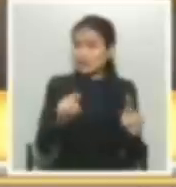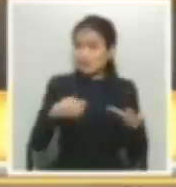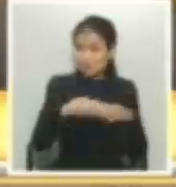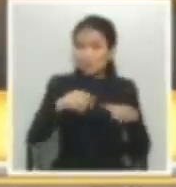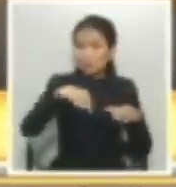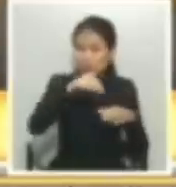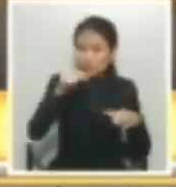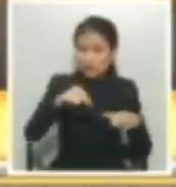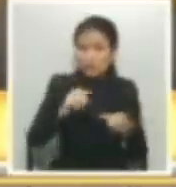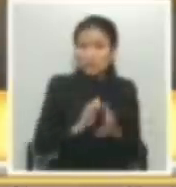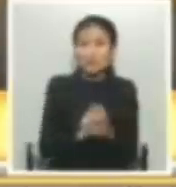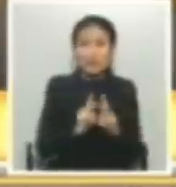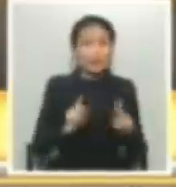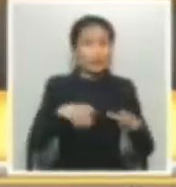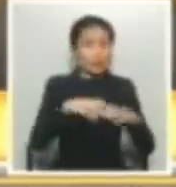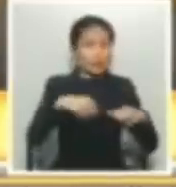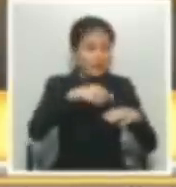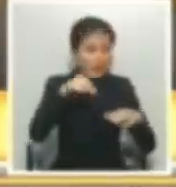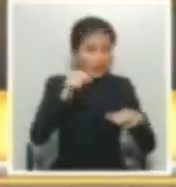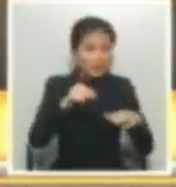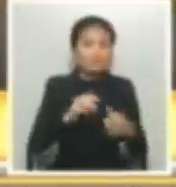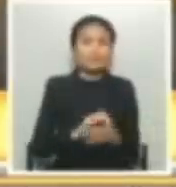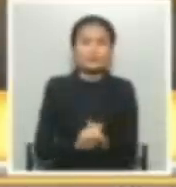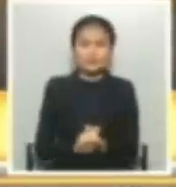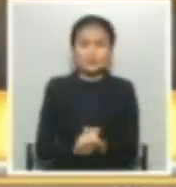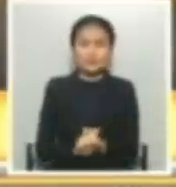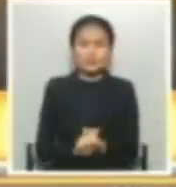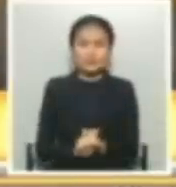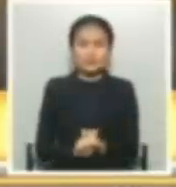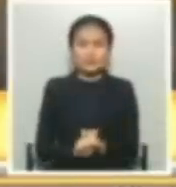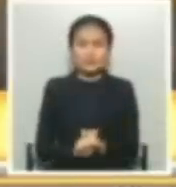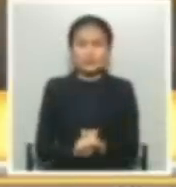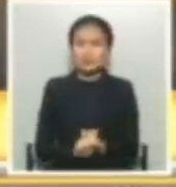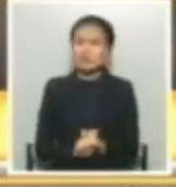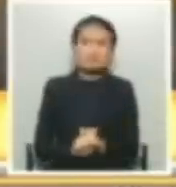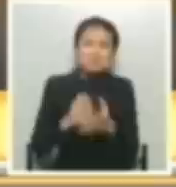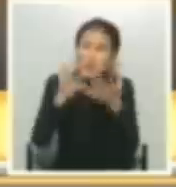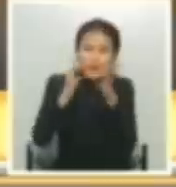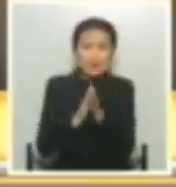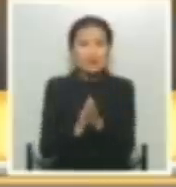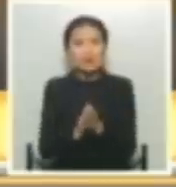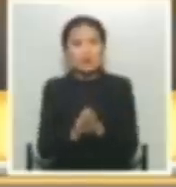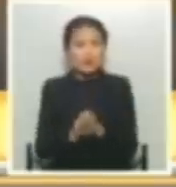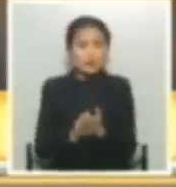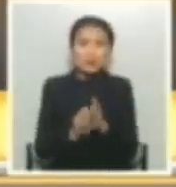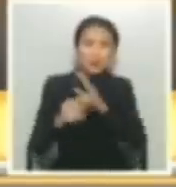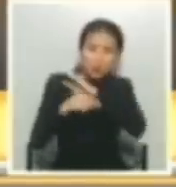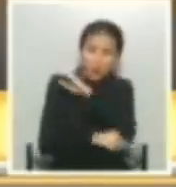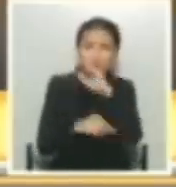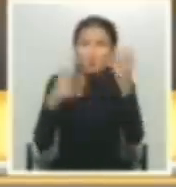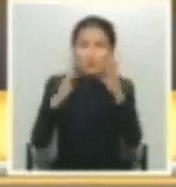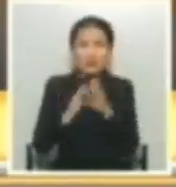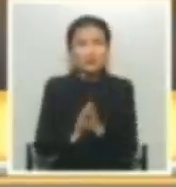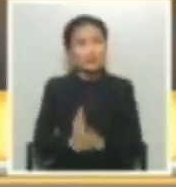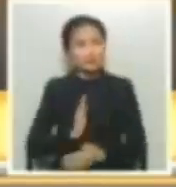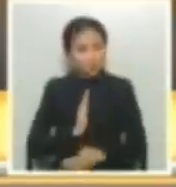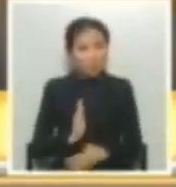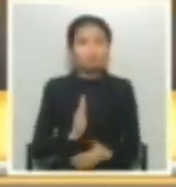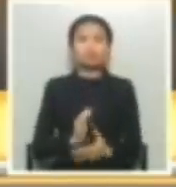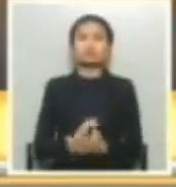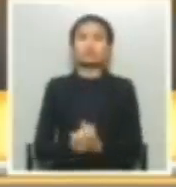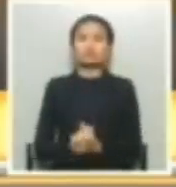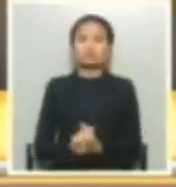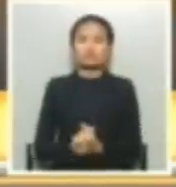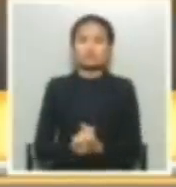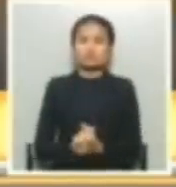ดนี้นะครับรับรองได้ครับว่าไม่มีใครไปคดโกงไปสุจริตครับแล้วก็ไม่เคย